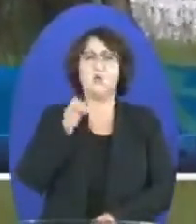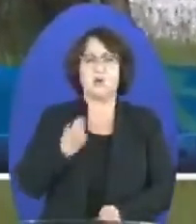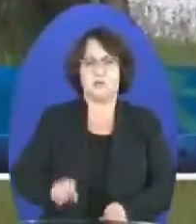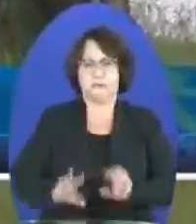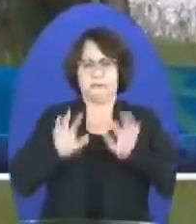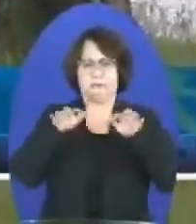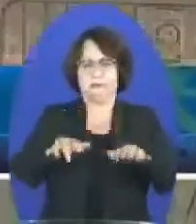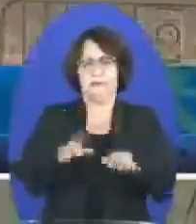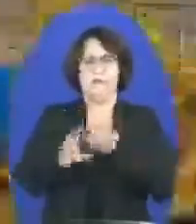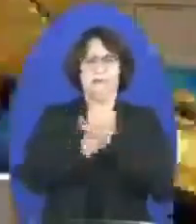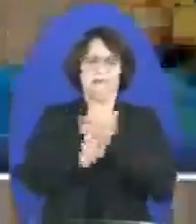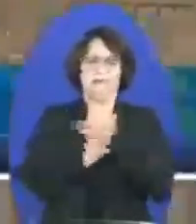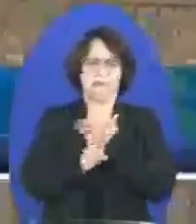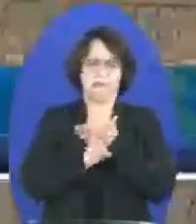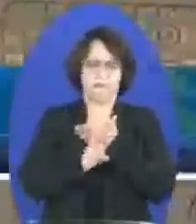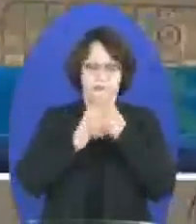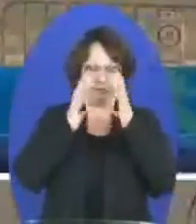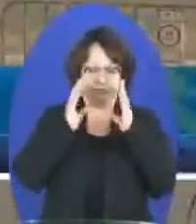анхааруулж байна.